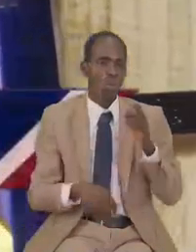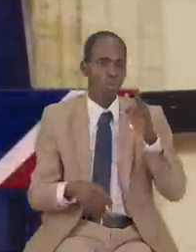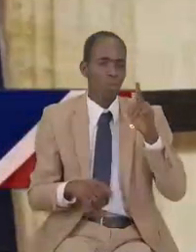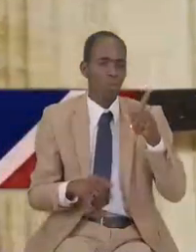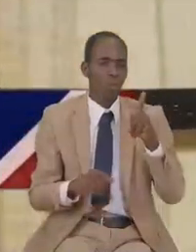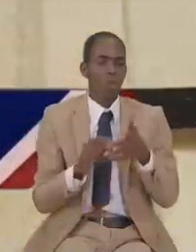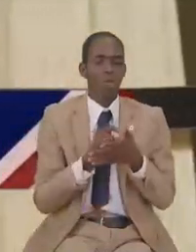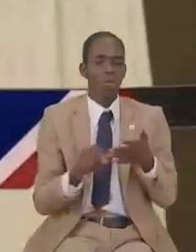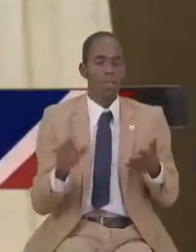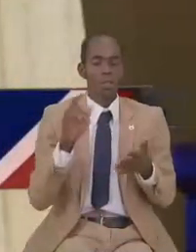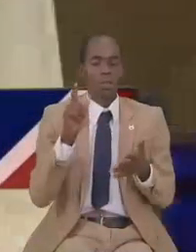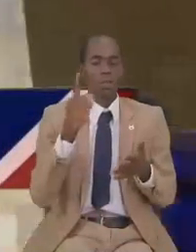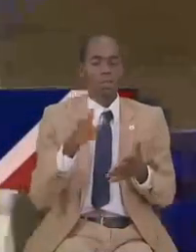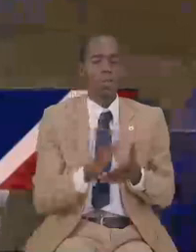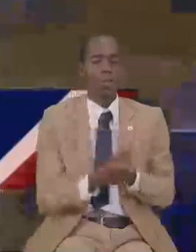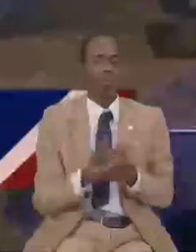Luc